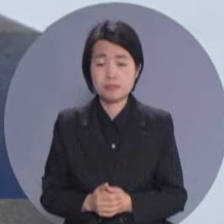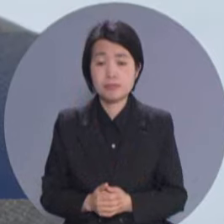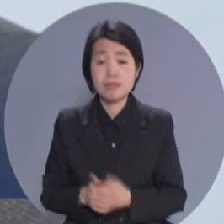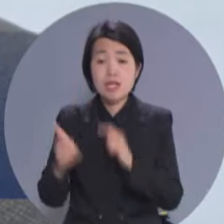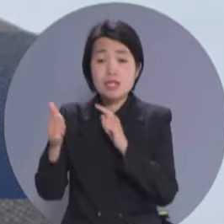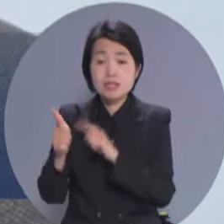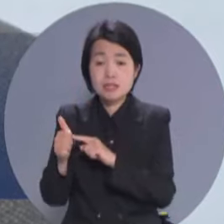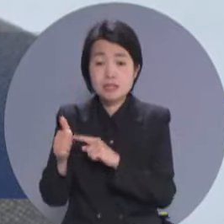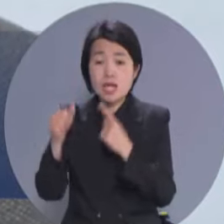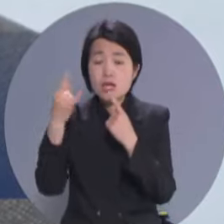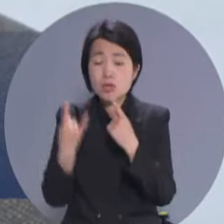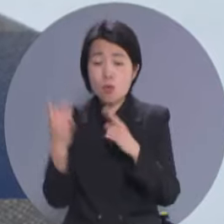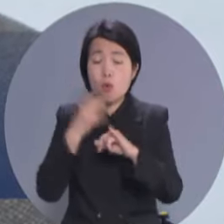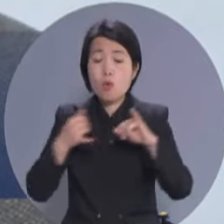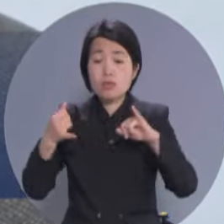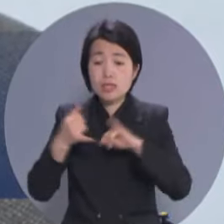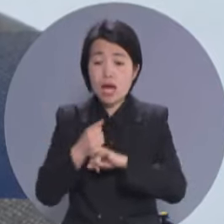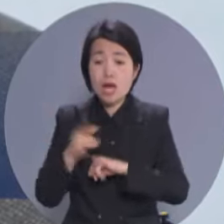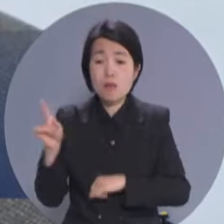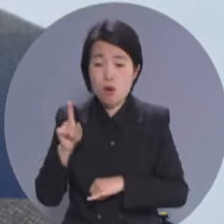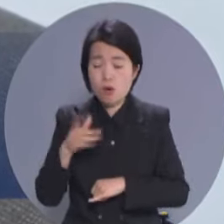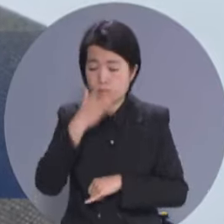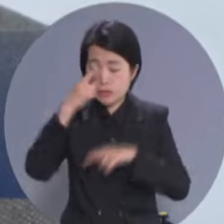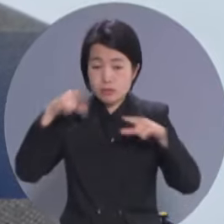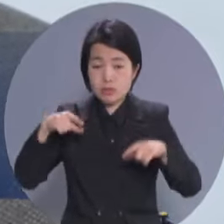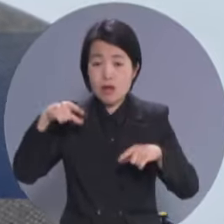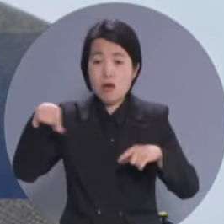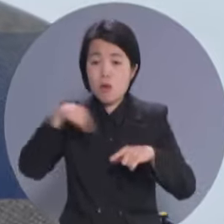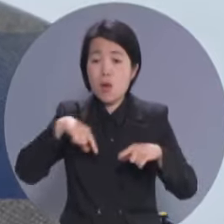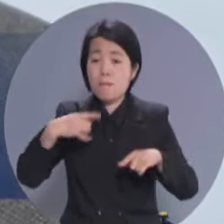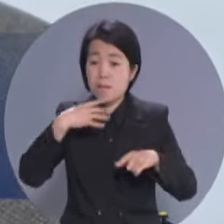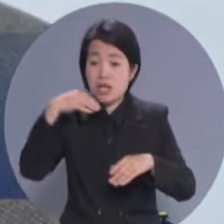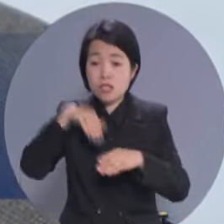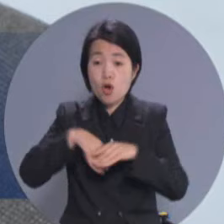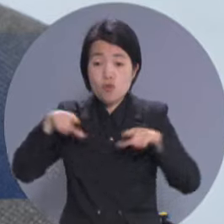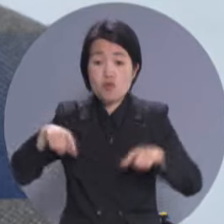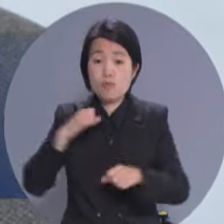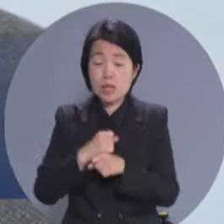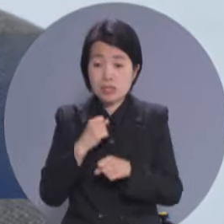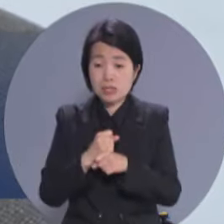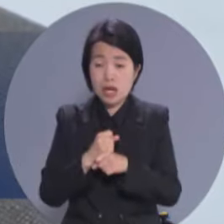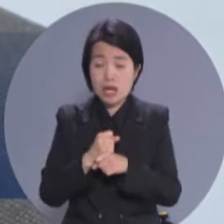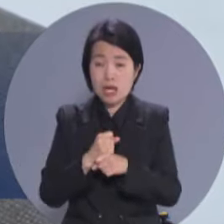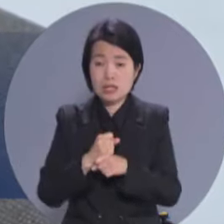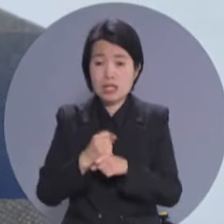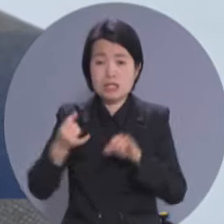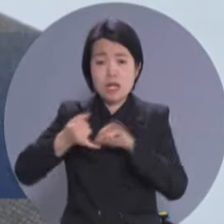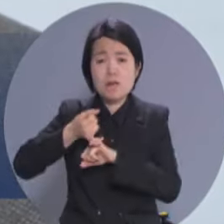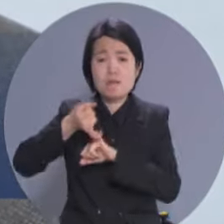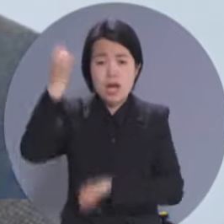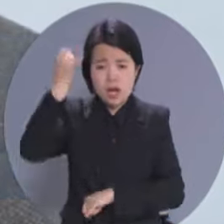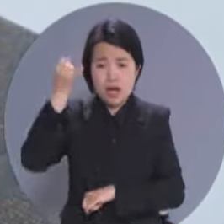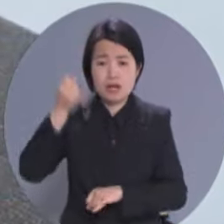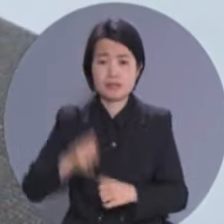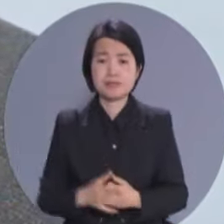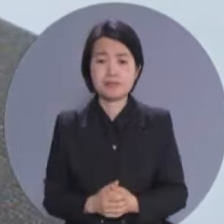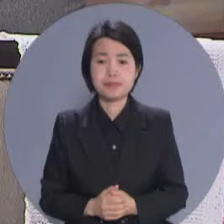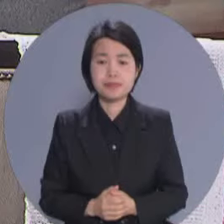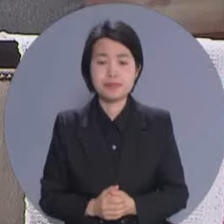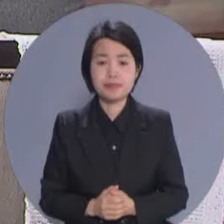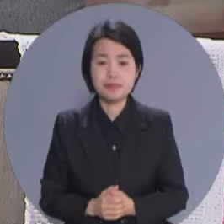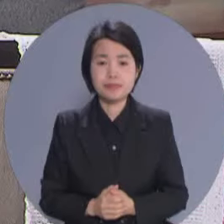퇴장했습니다. 자신의 1호 공약인 순천 선거구 공부도 시키지